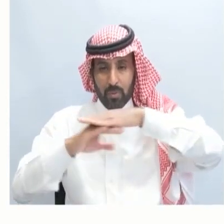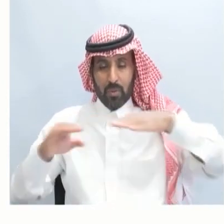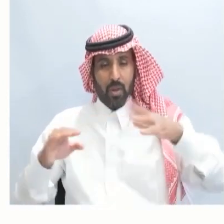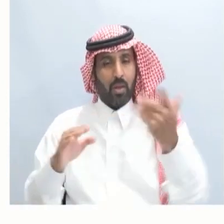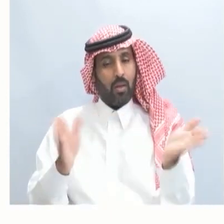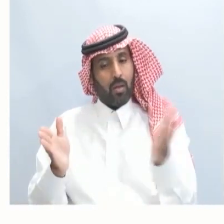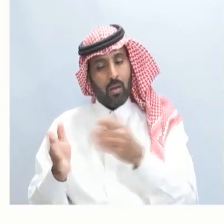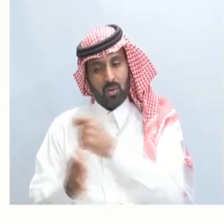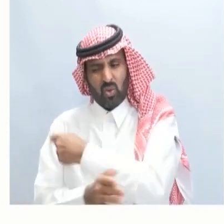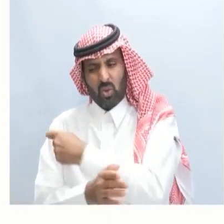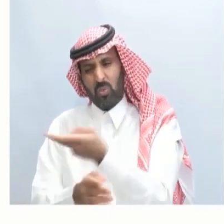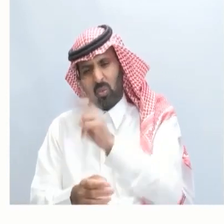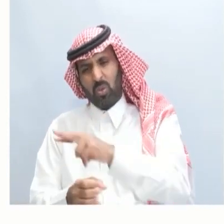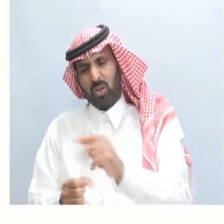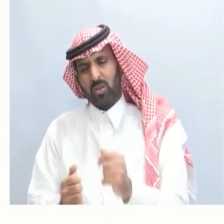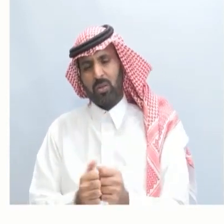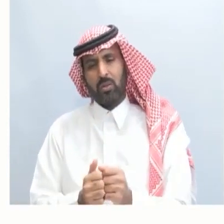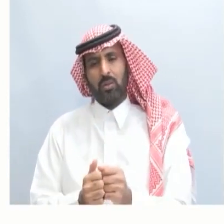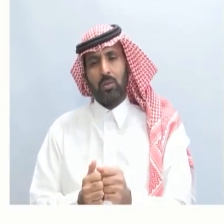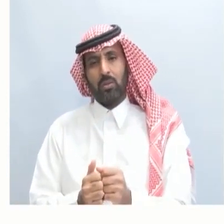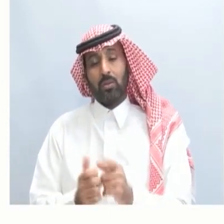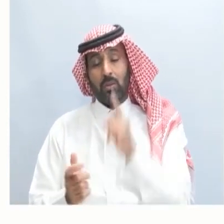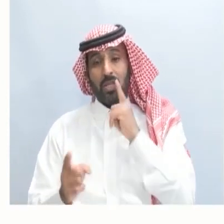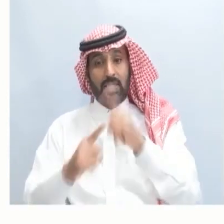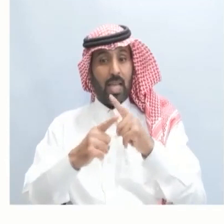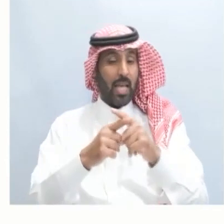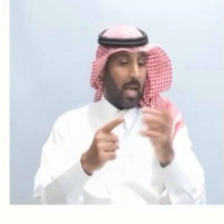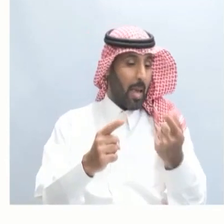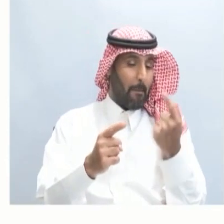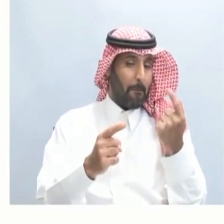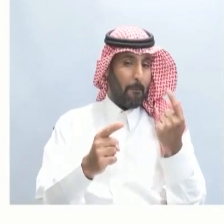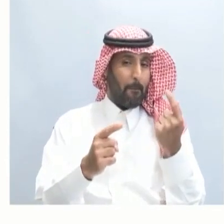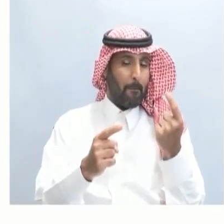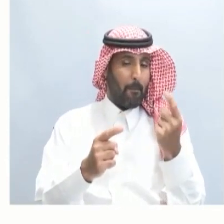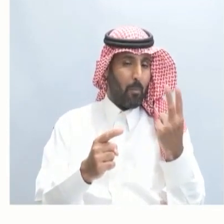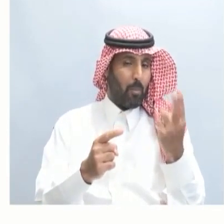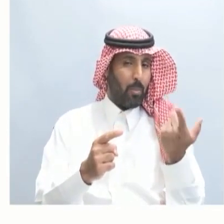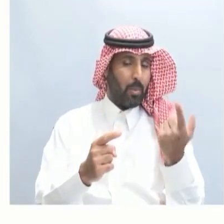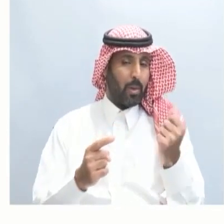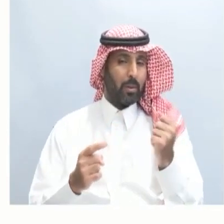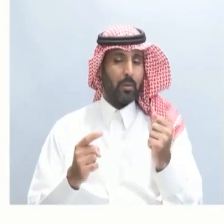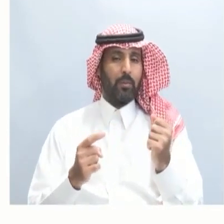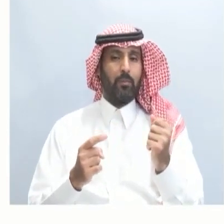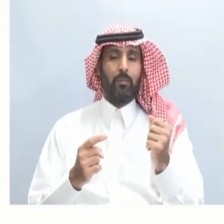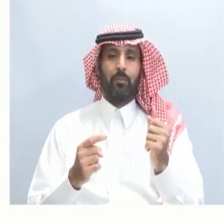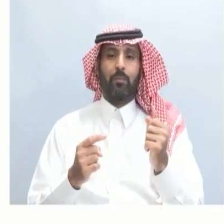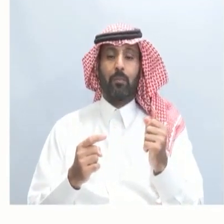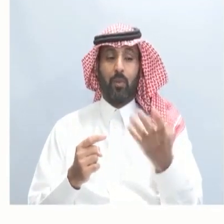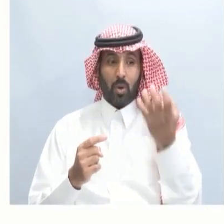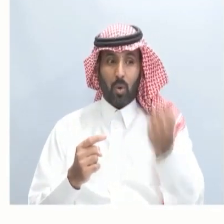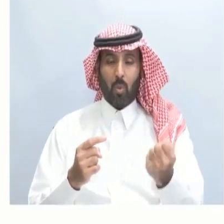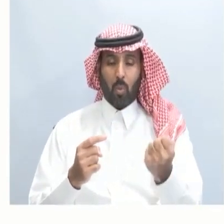محاه اخرى ماذا ساجرب ساقوم بضرب قيمتين اي القيمتين ساضرب ساضرب